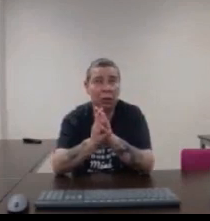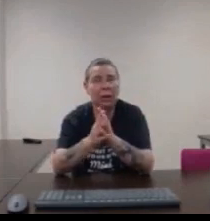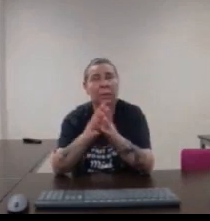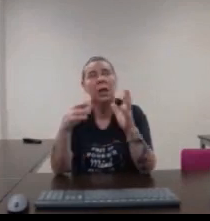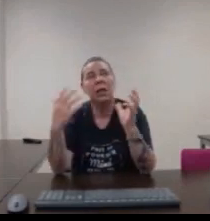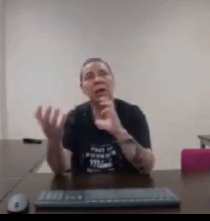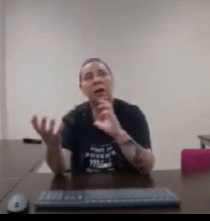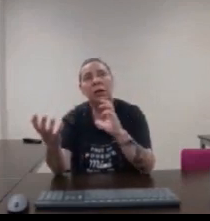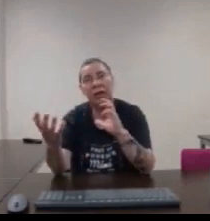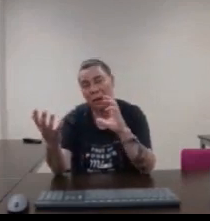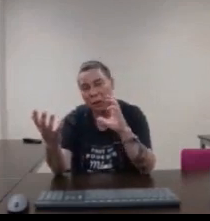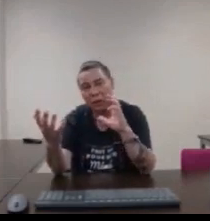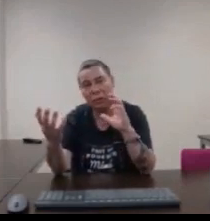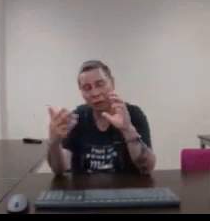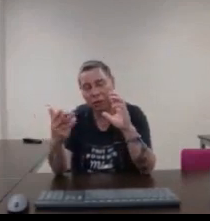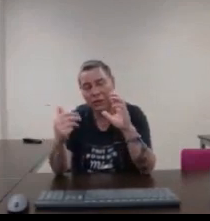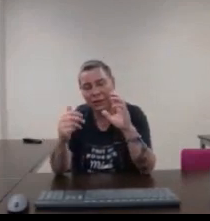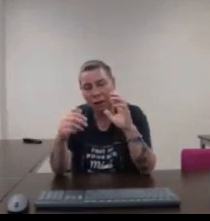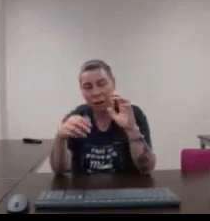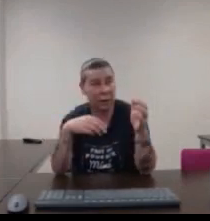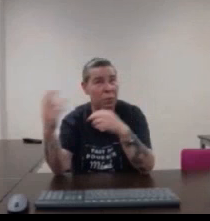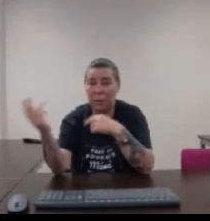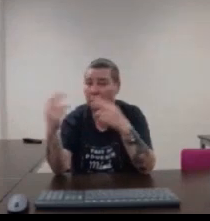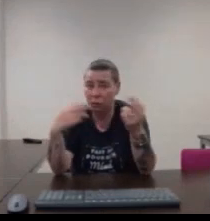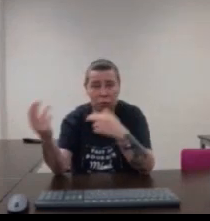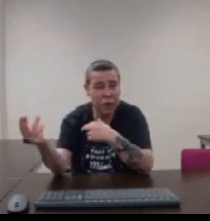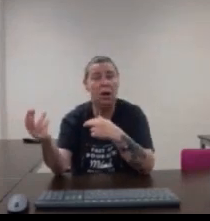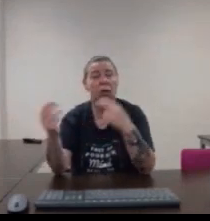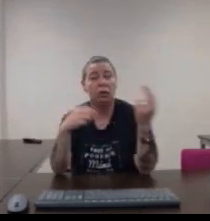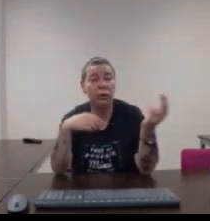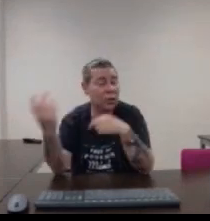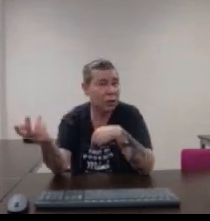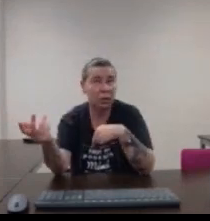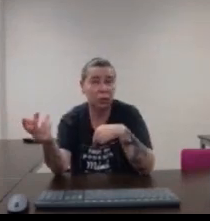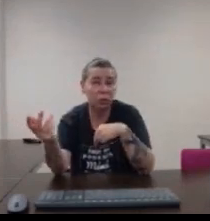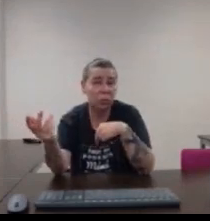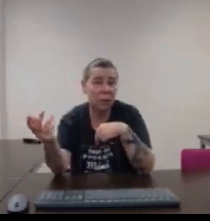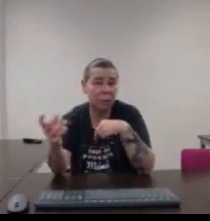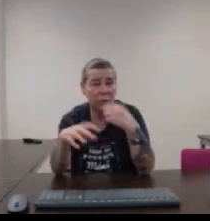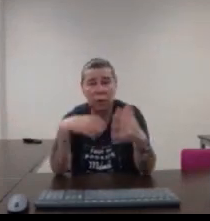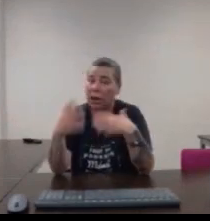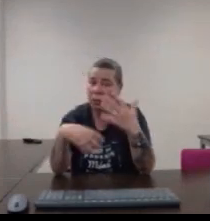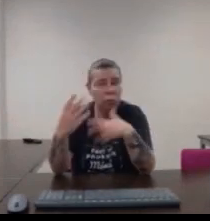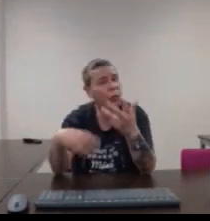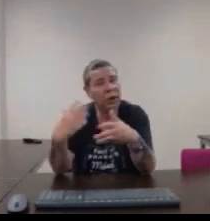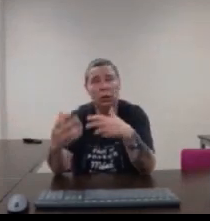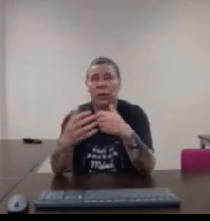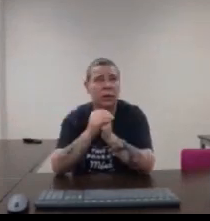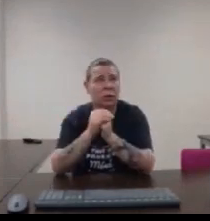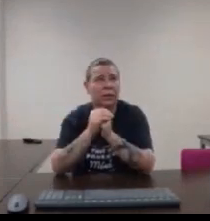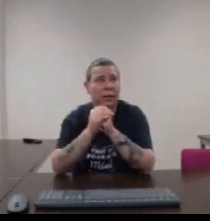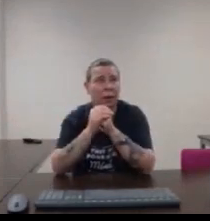peut occasionner. Et ça permet aussi, ce que je disais tout à l'heure, ça vous permet aussi de bouger quand vous allez chercher vos documents à l'imprimante et du coup de